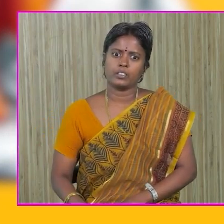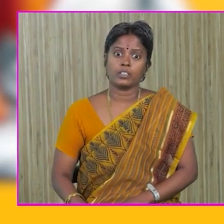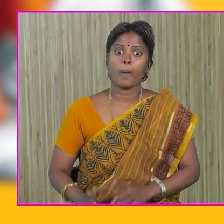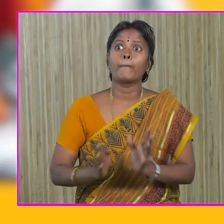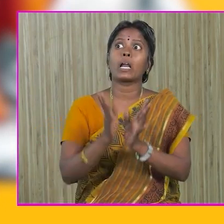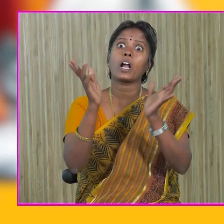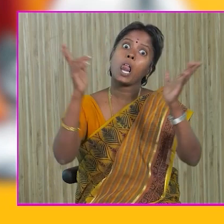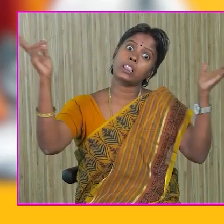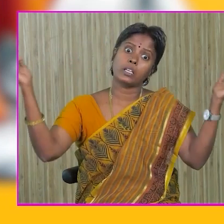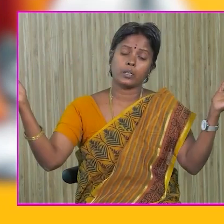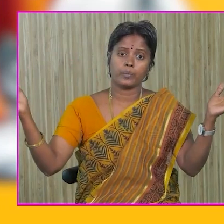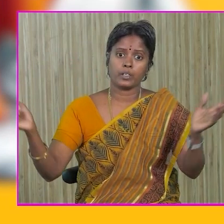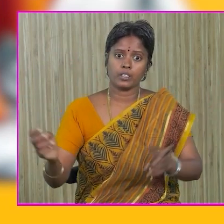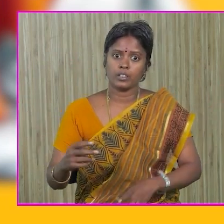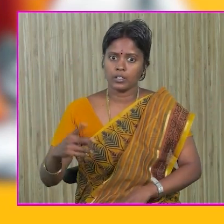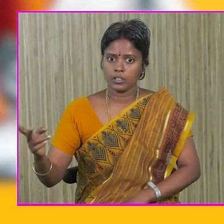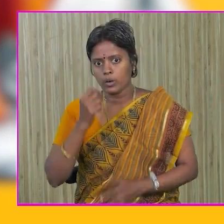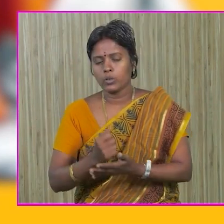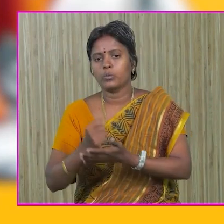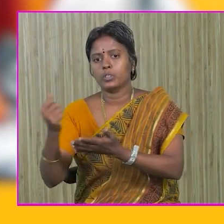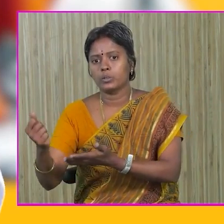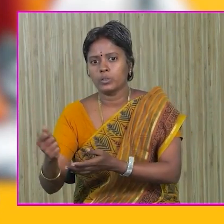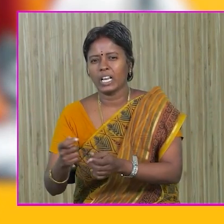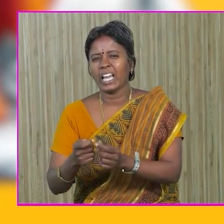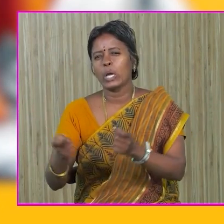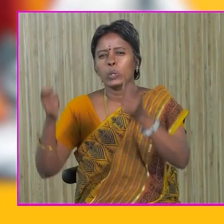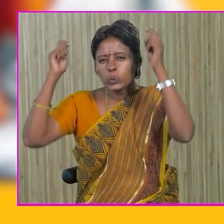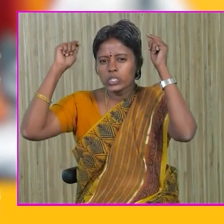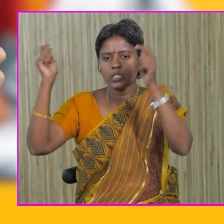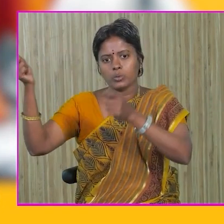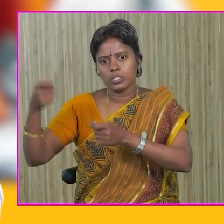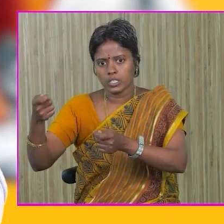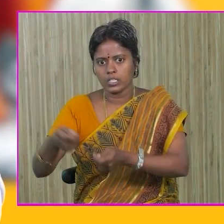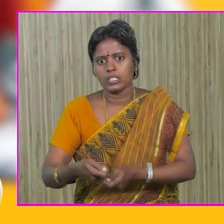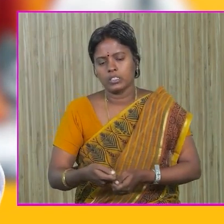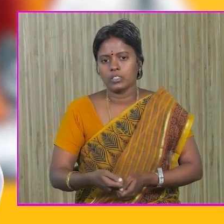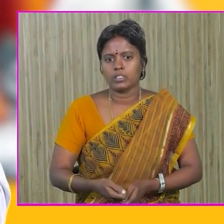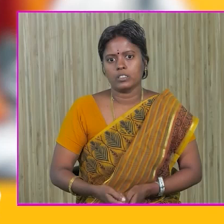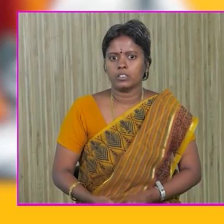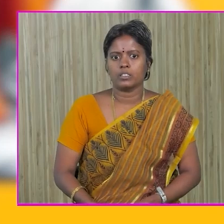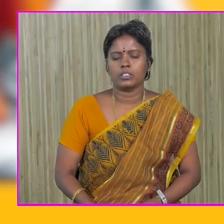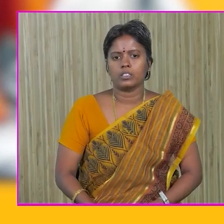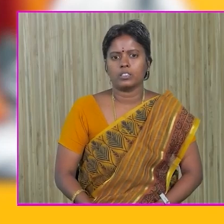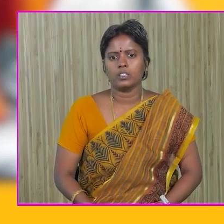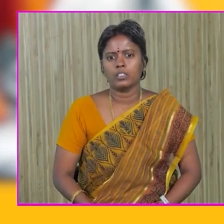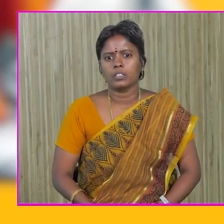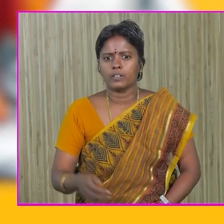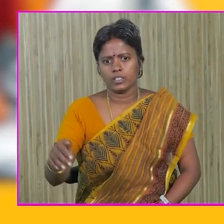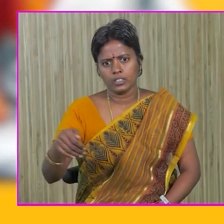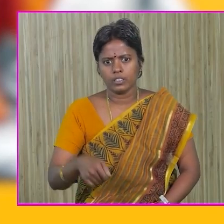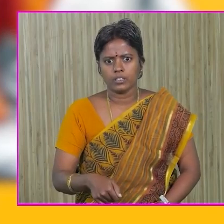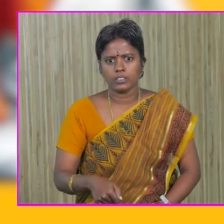போகலாம், அம்மாவுக்கு உதவியாக கொஞ்சம் விறகுகளை எடுத்துகிட்டு வரலான்னு போனாங்க. சிறு சிறு சுள்ளிகளை பெருக்குவதற்காக போனாங்க.